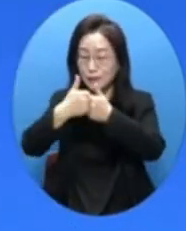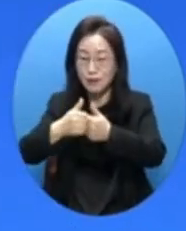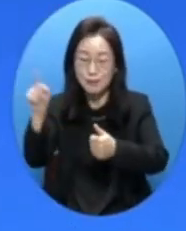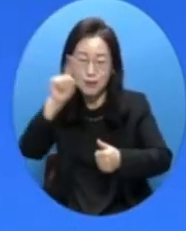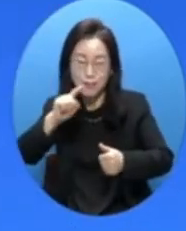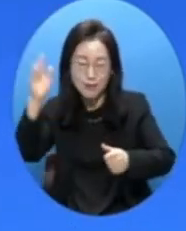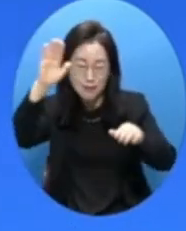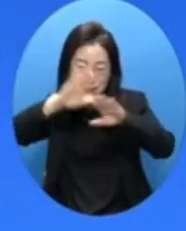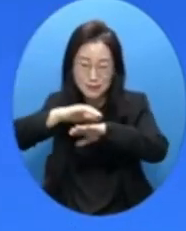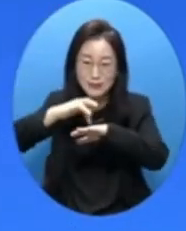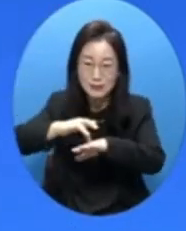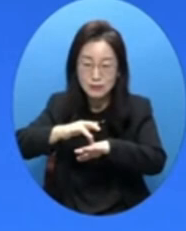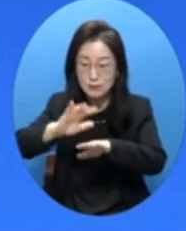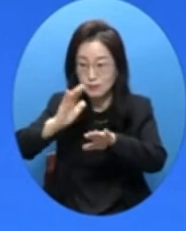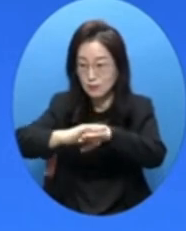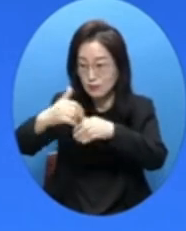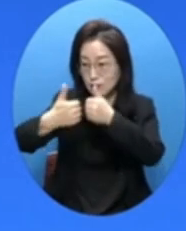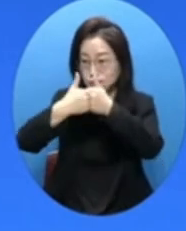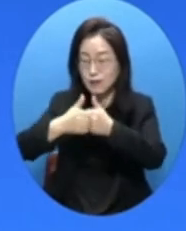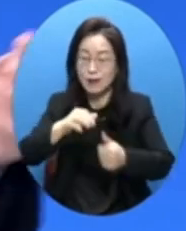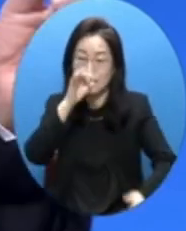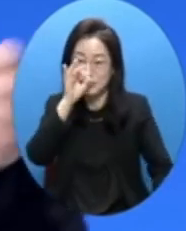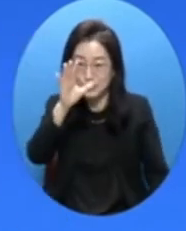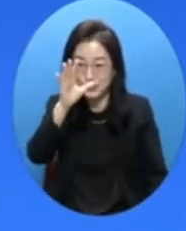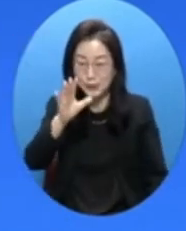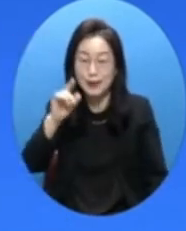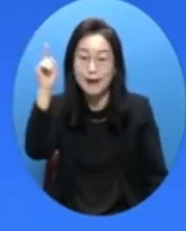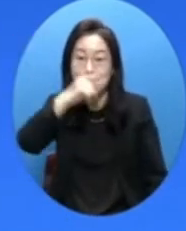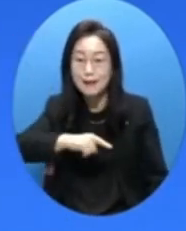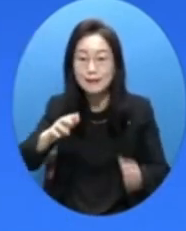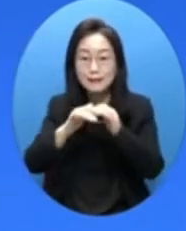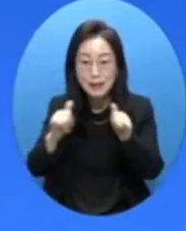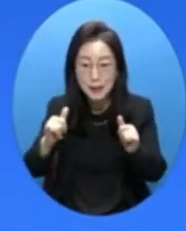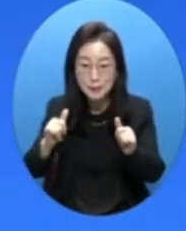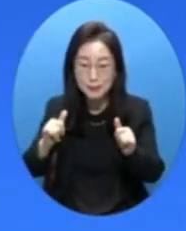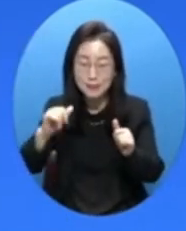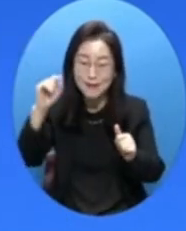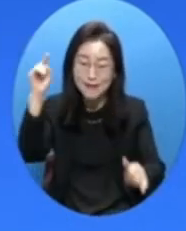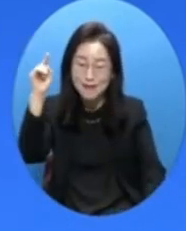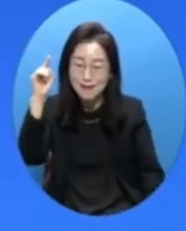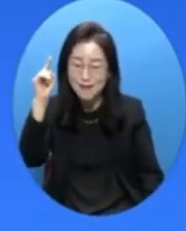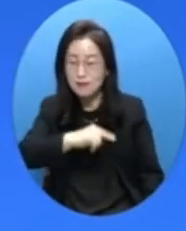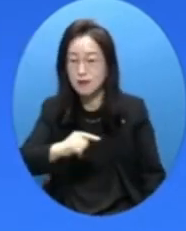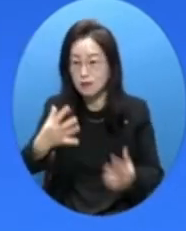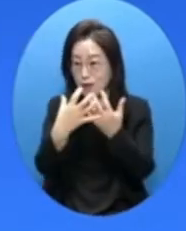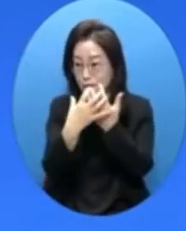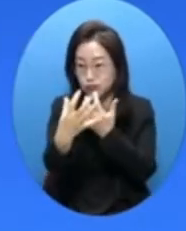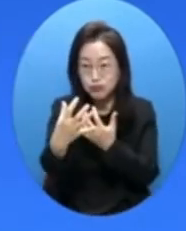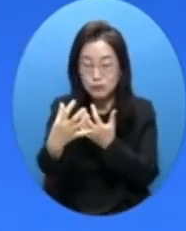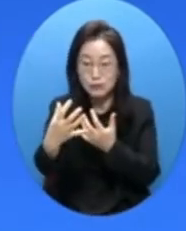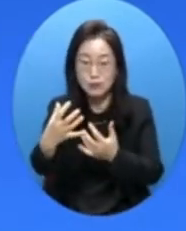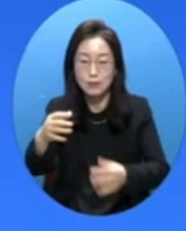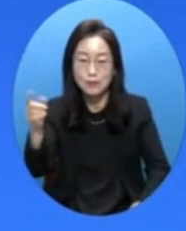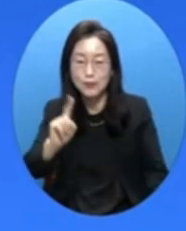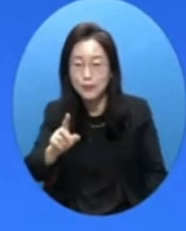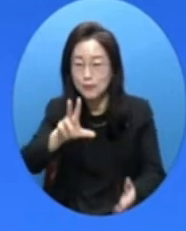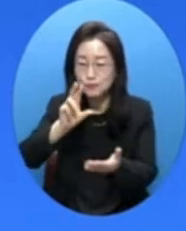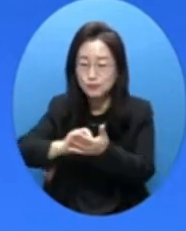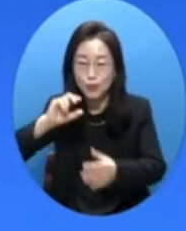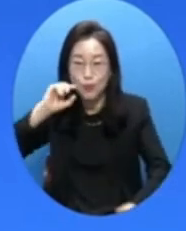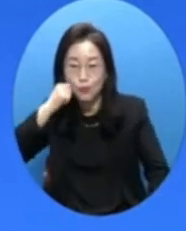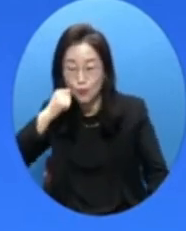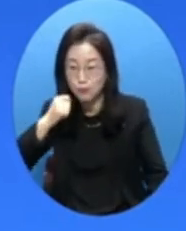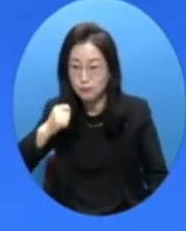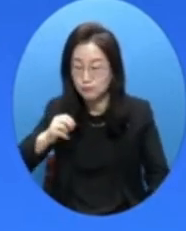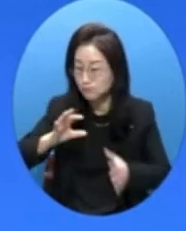권세도 우리를 대적할 수가 없습니다. 악한 사람도 악한 무리도 어떠한 문제와 어려움도